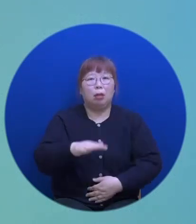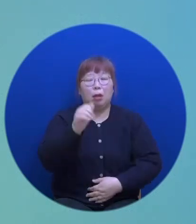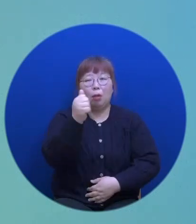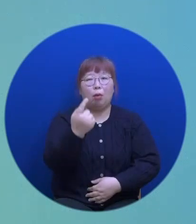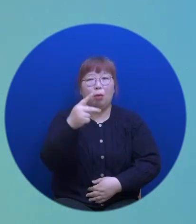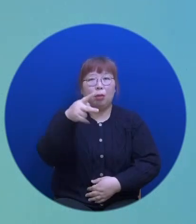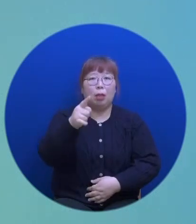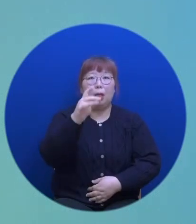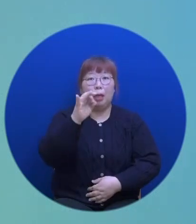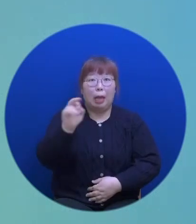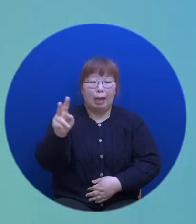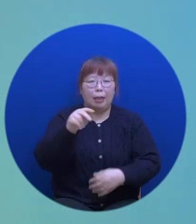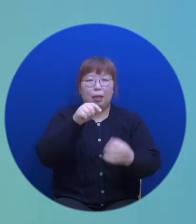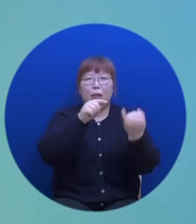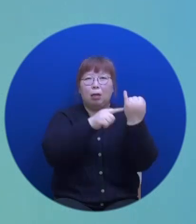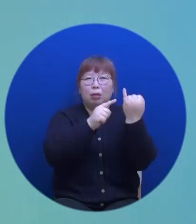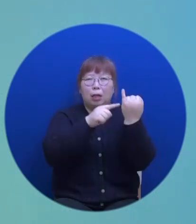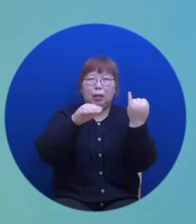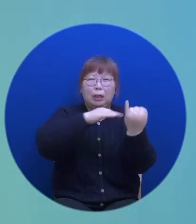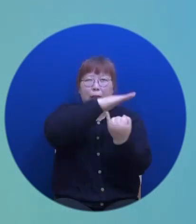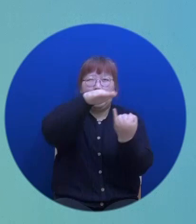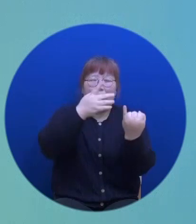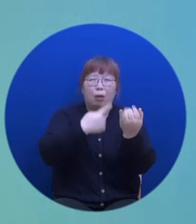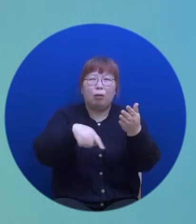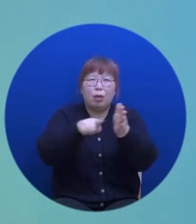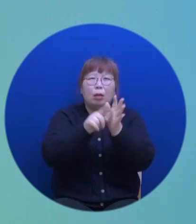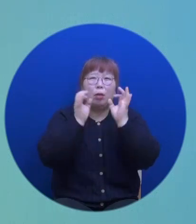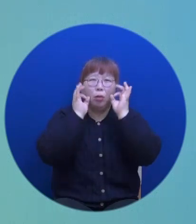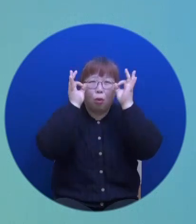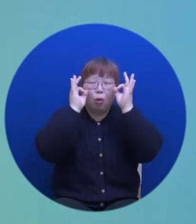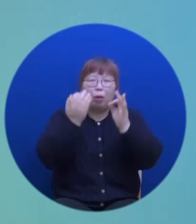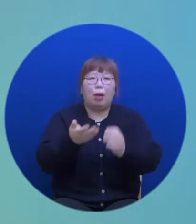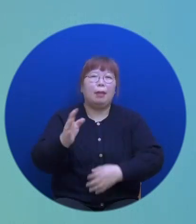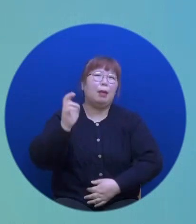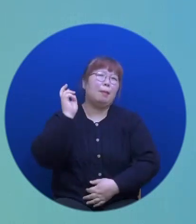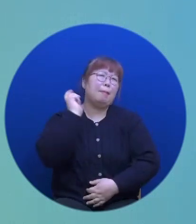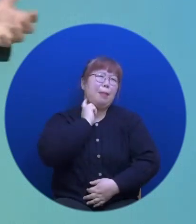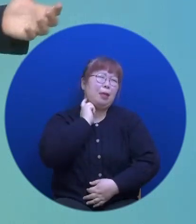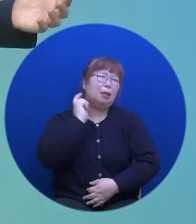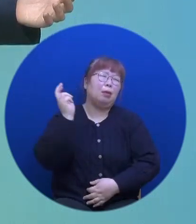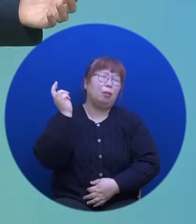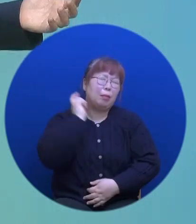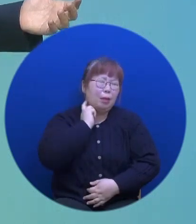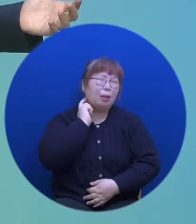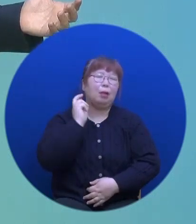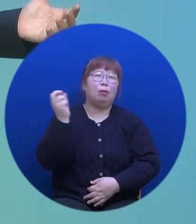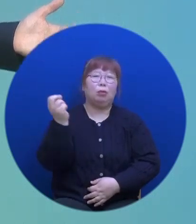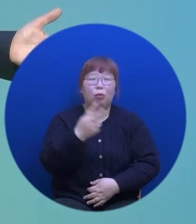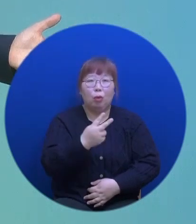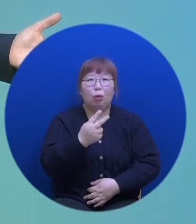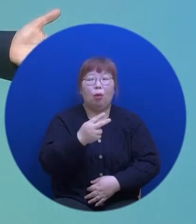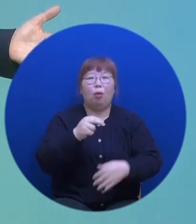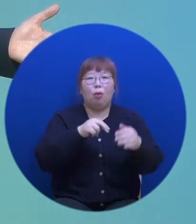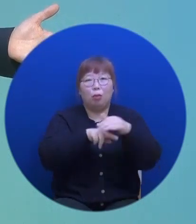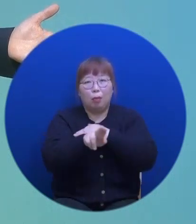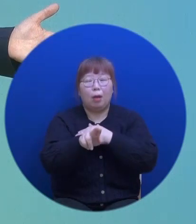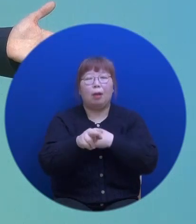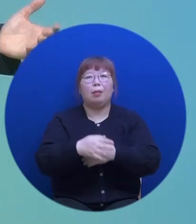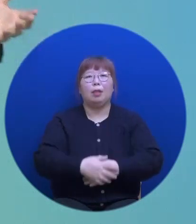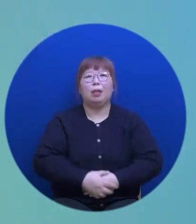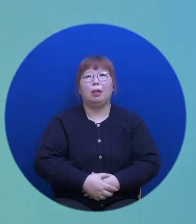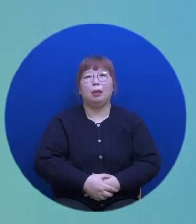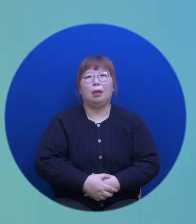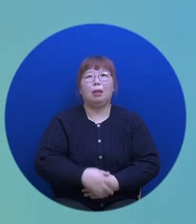발버둥 칩니다. 그런데 그 여인이 또 배신합니다. 또 외도해요. 그런데